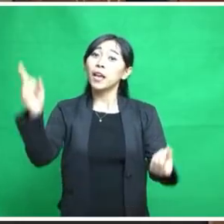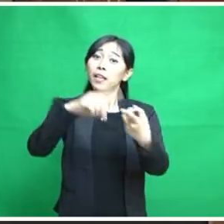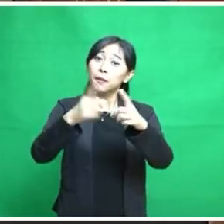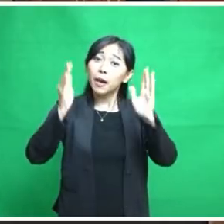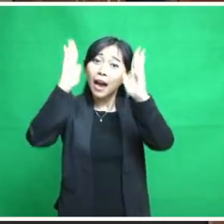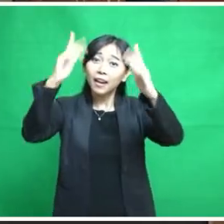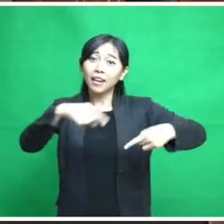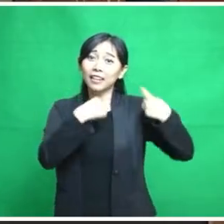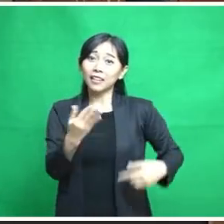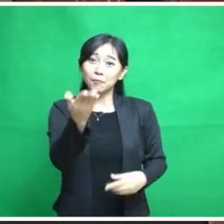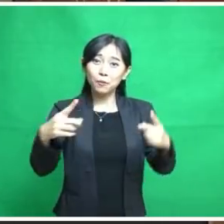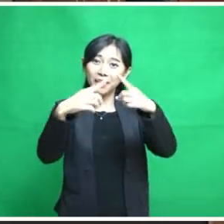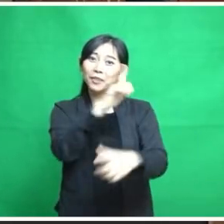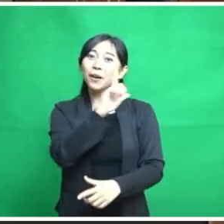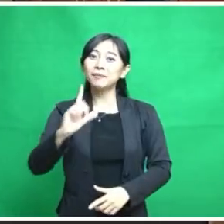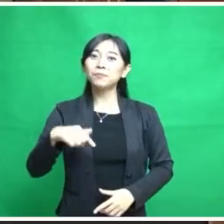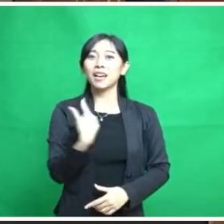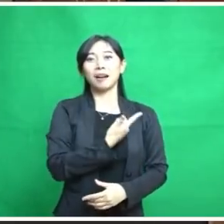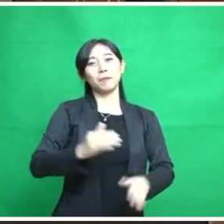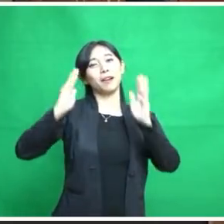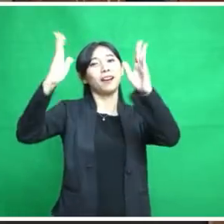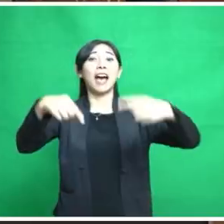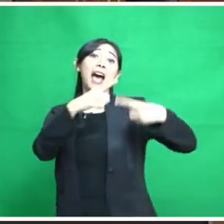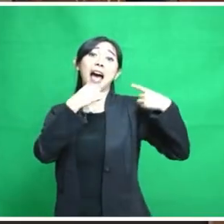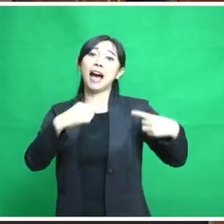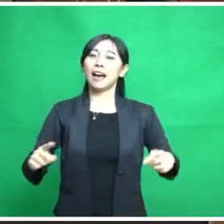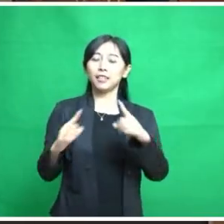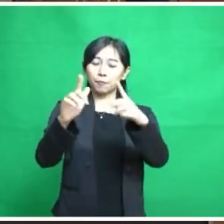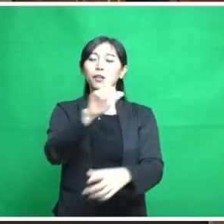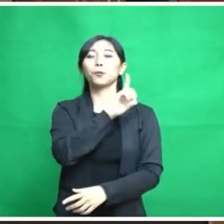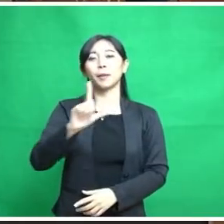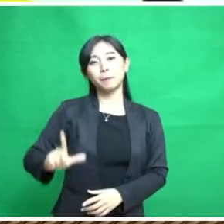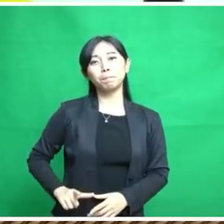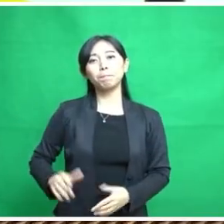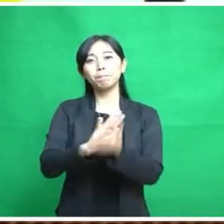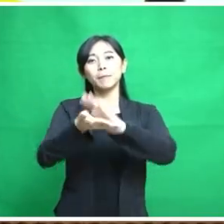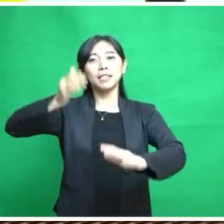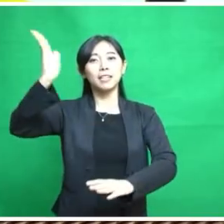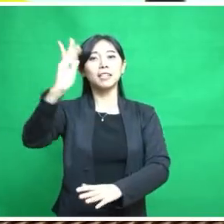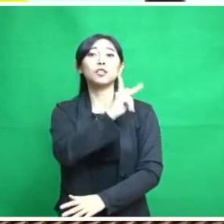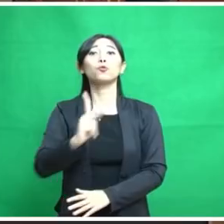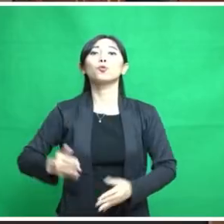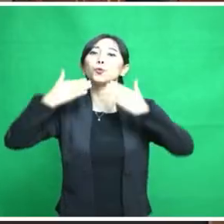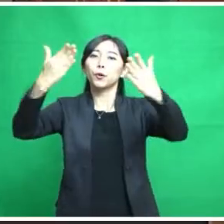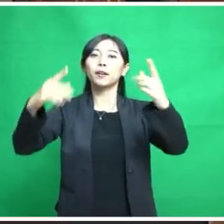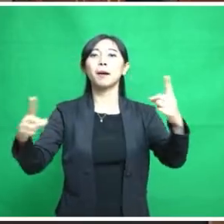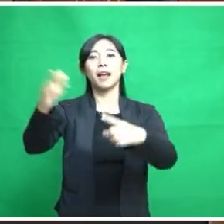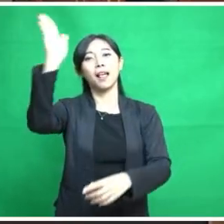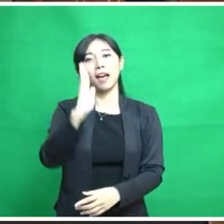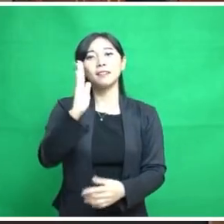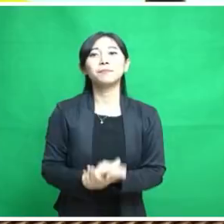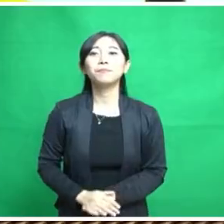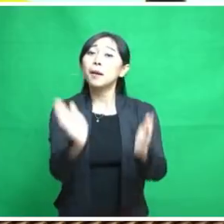Saudara, arahkanlah hatimu kepada Tuhan. Kami mengarahkan hati kami kepada Tuhan. Jadilah saksi Kristus. Syukur